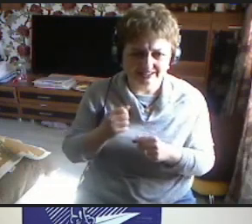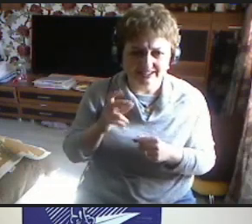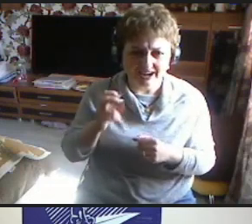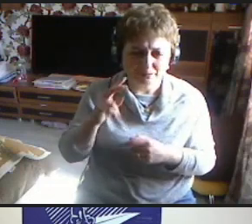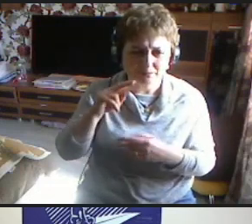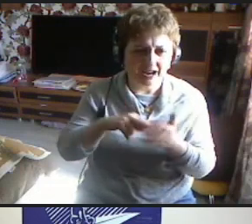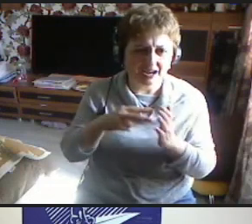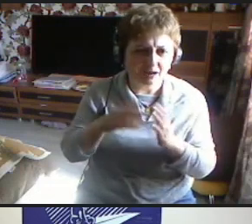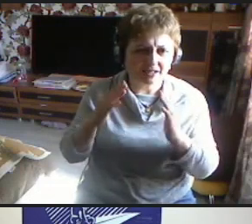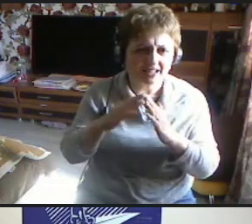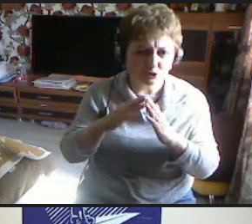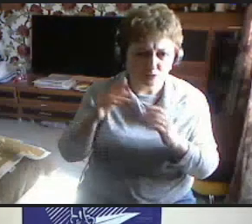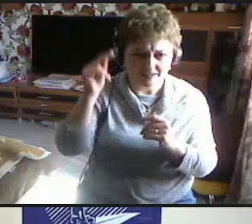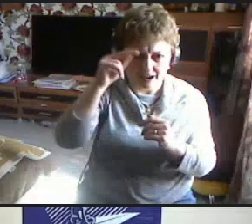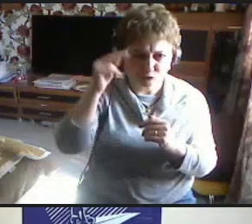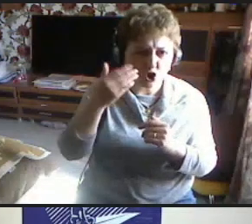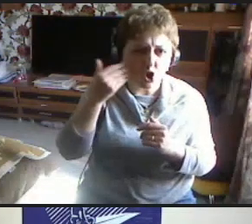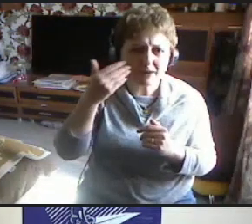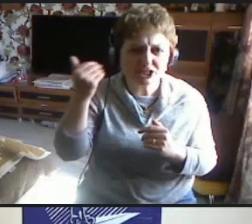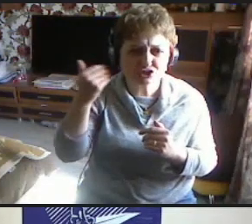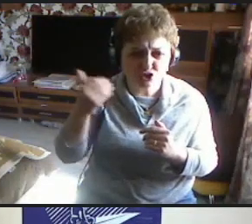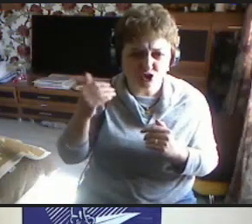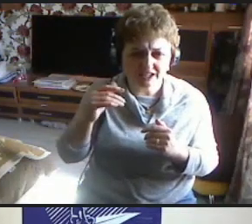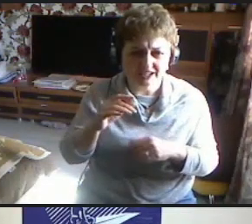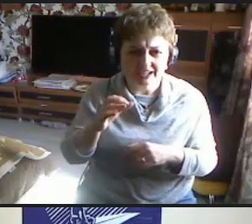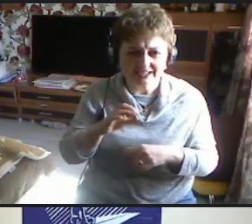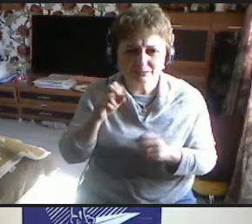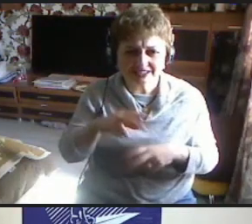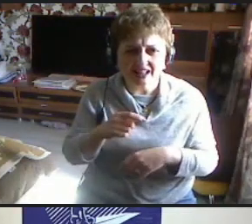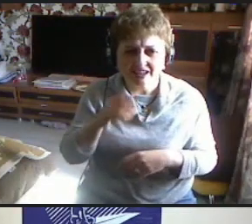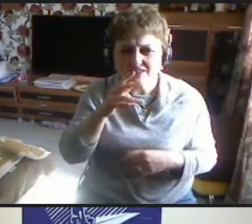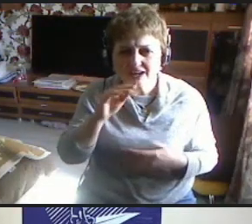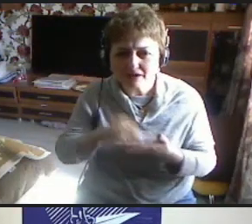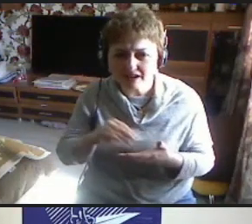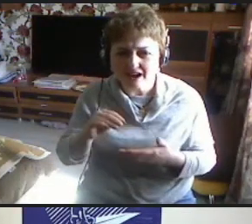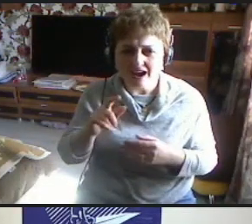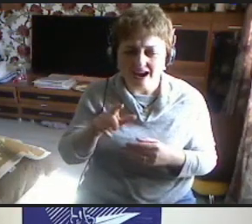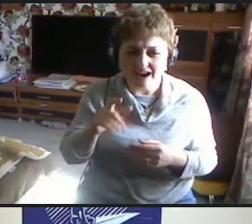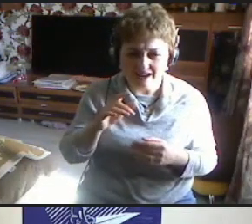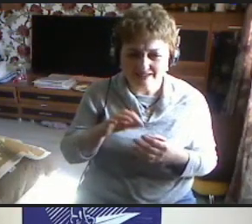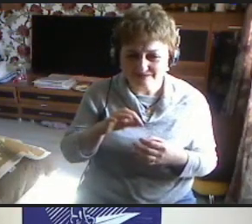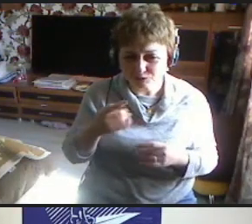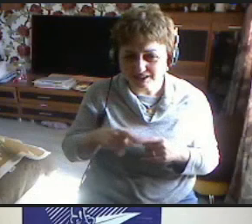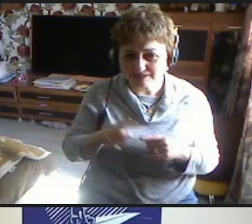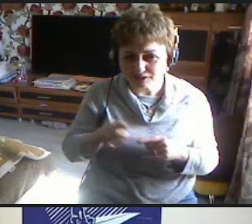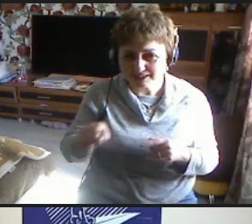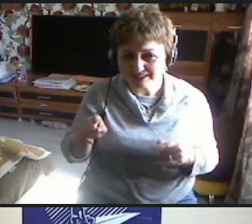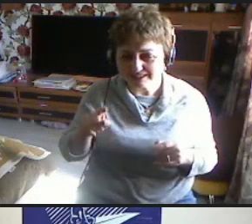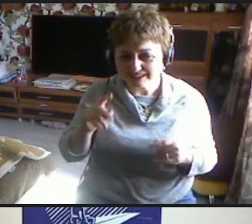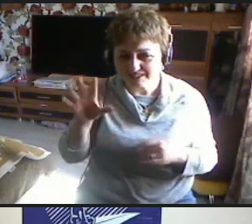обучения, облегченная, снимаются часы, она, как вы пишете, становится тоньше, это вот тут вот все идет.